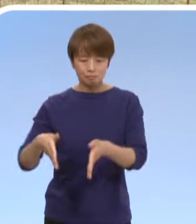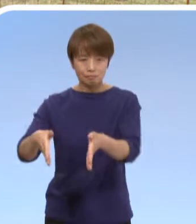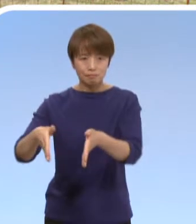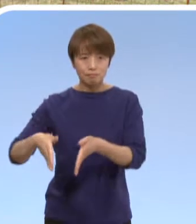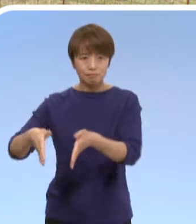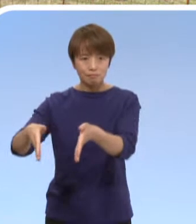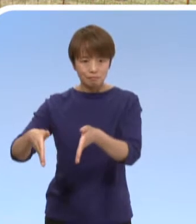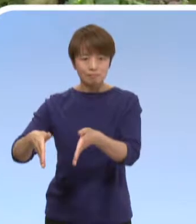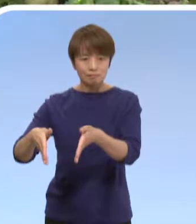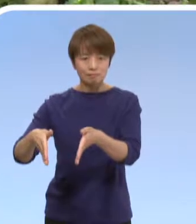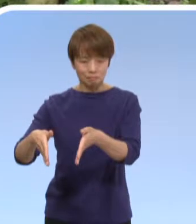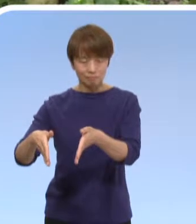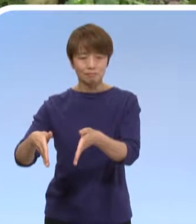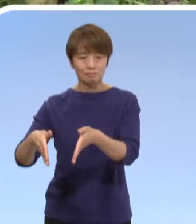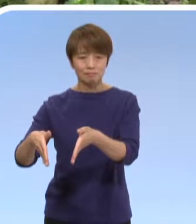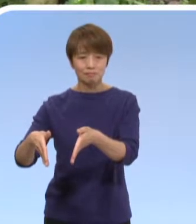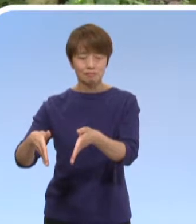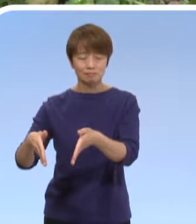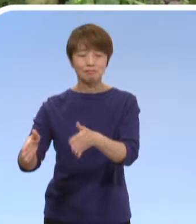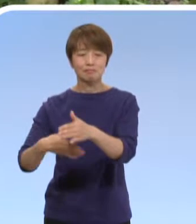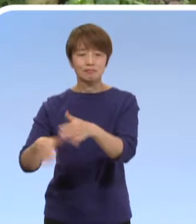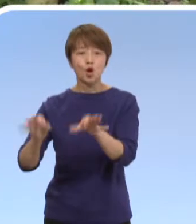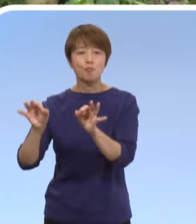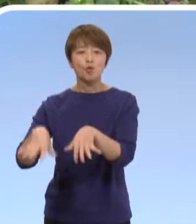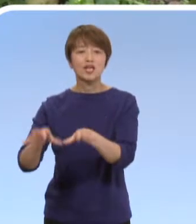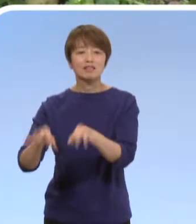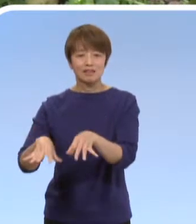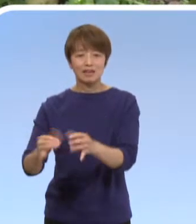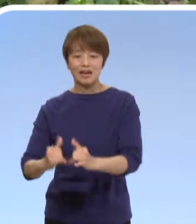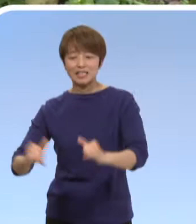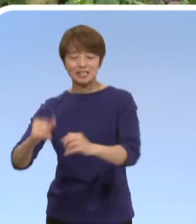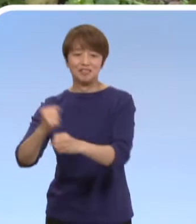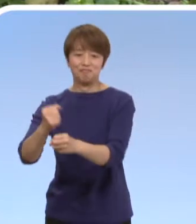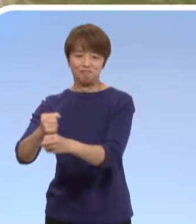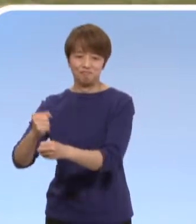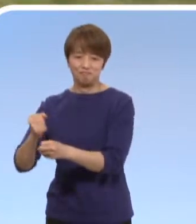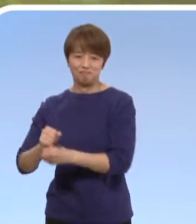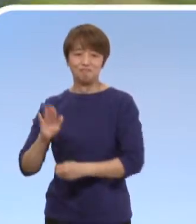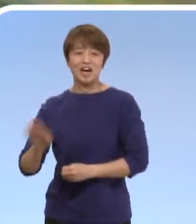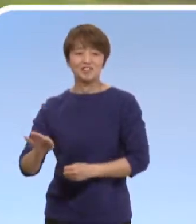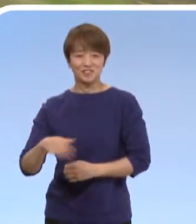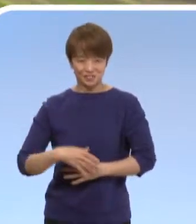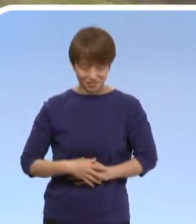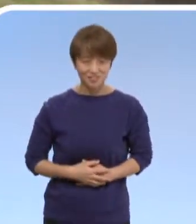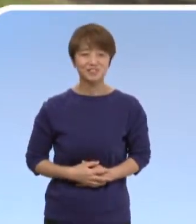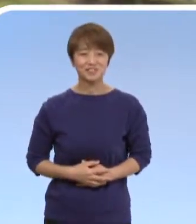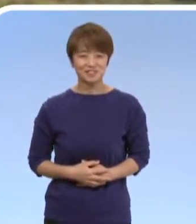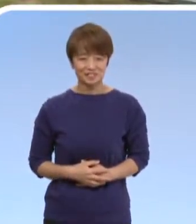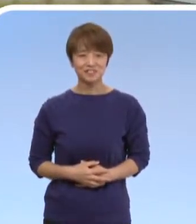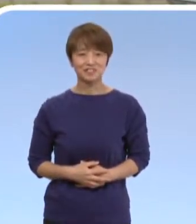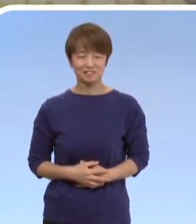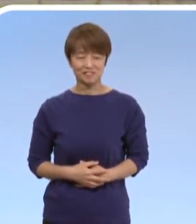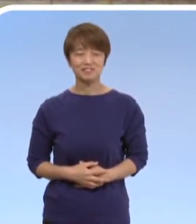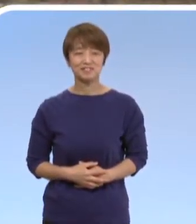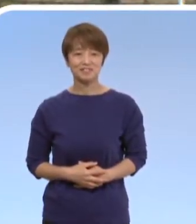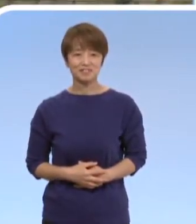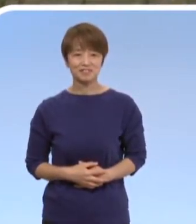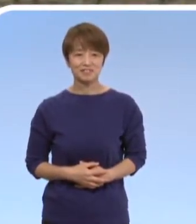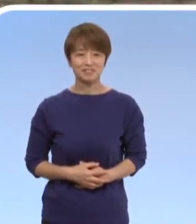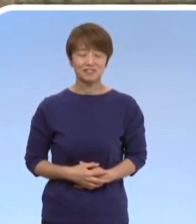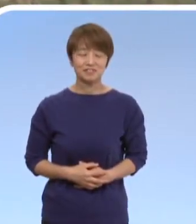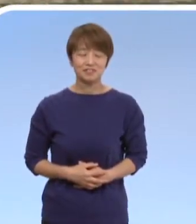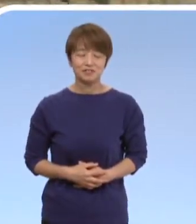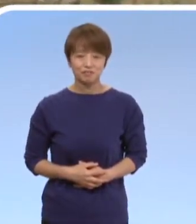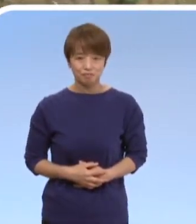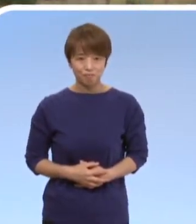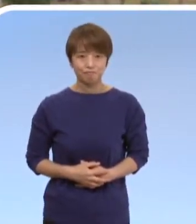前これ何ですか？ ちゃんと隙間隙間をこうやってお野菜作っていらっしゃいますね、はい、 スペースの有効活用され